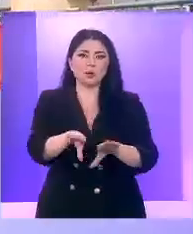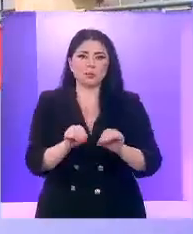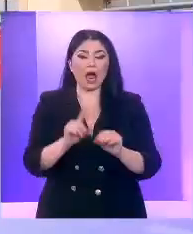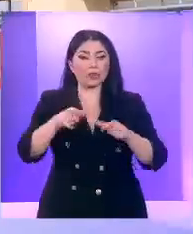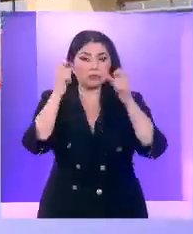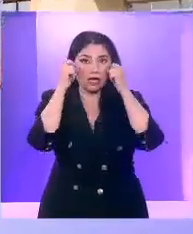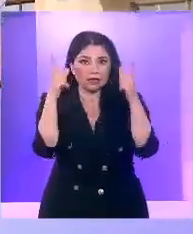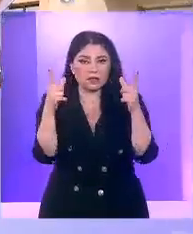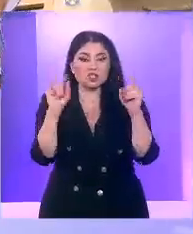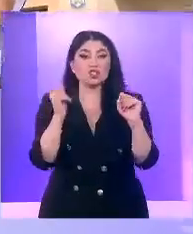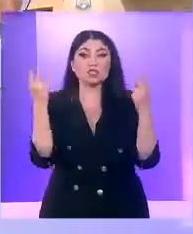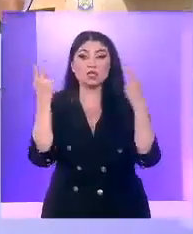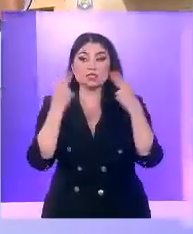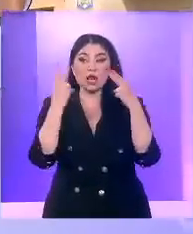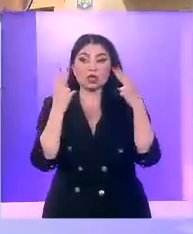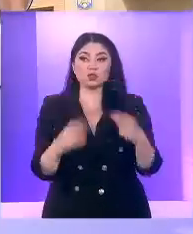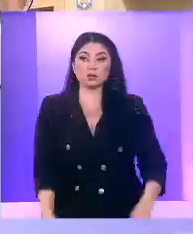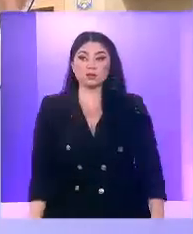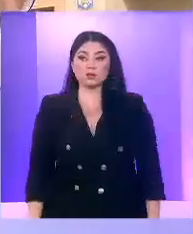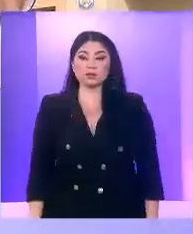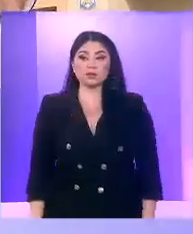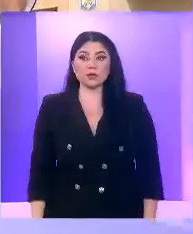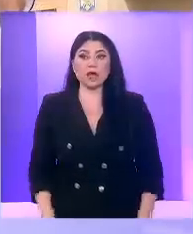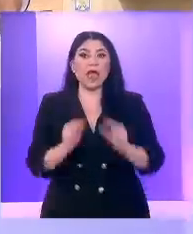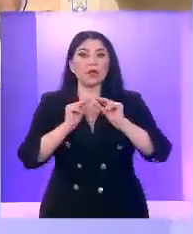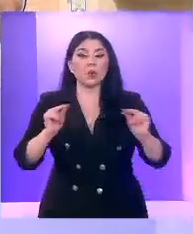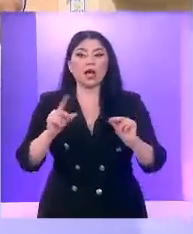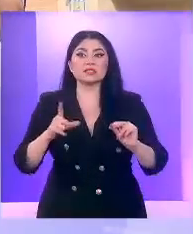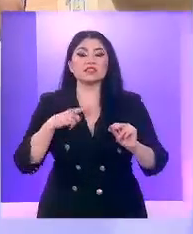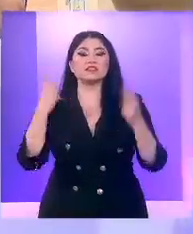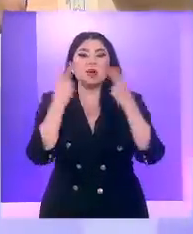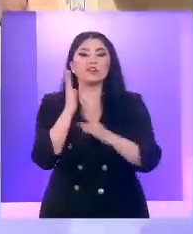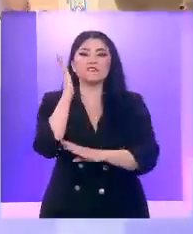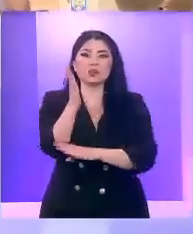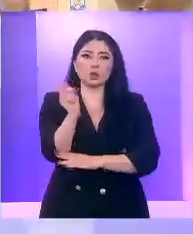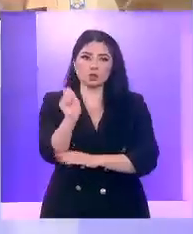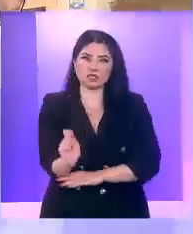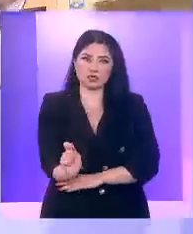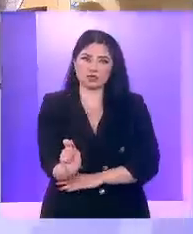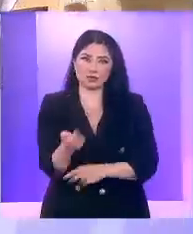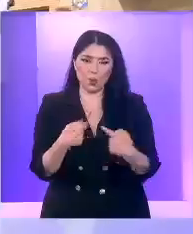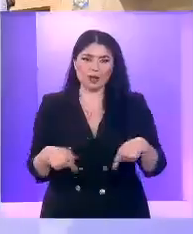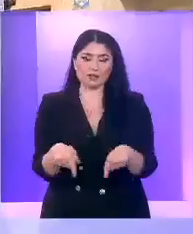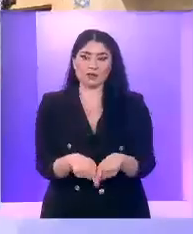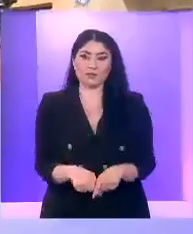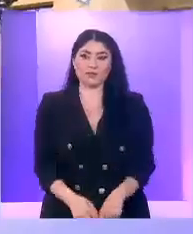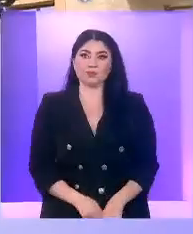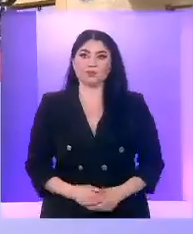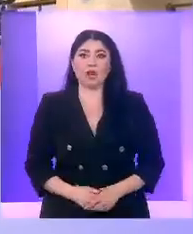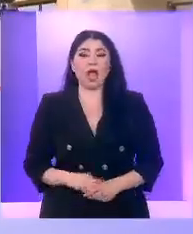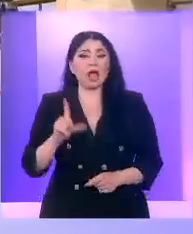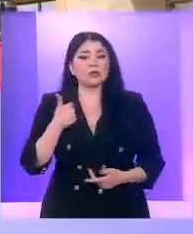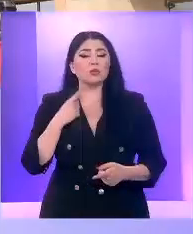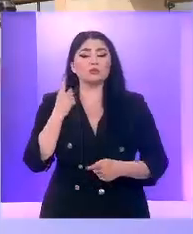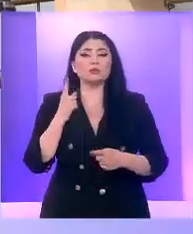ne trezim și să înțelegem că educația este cea care înseamnă viitorul acestei țări. Ați fost nevoiți vreodată